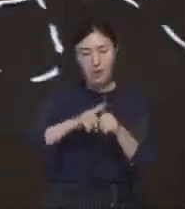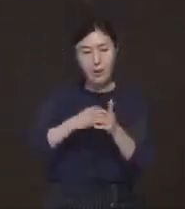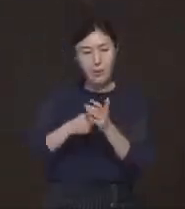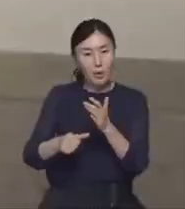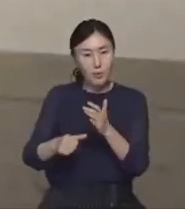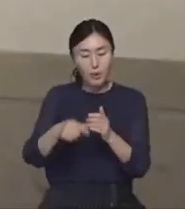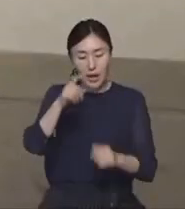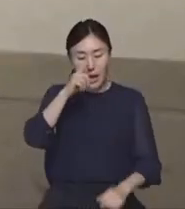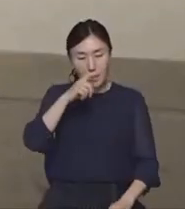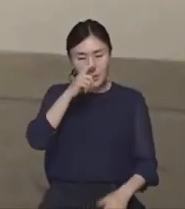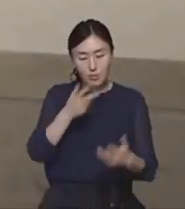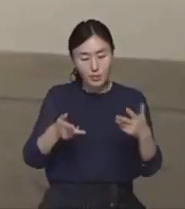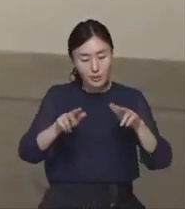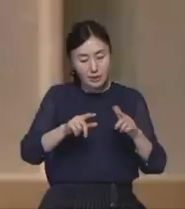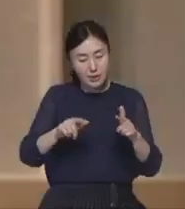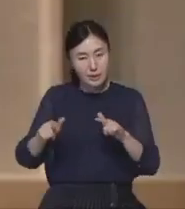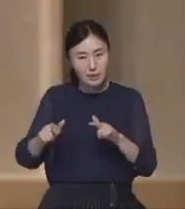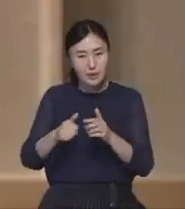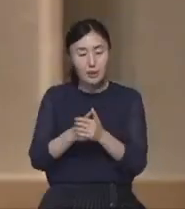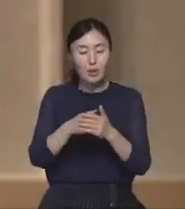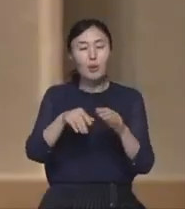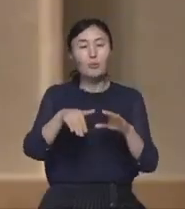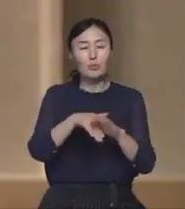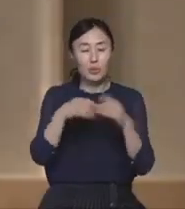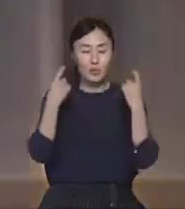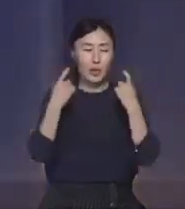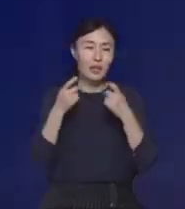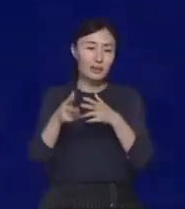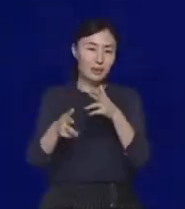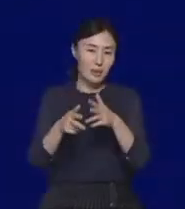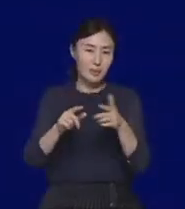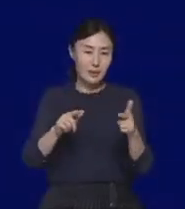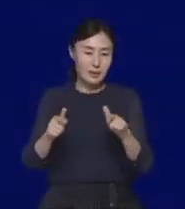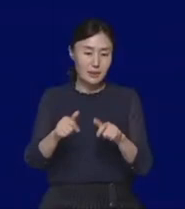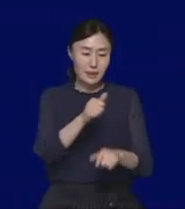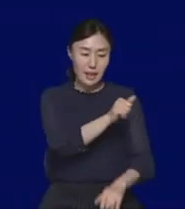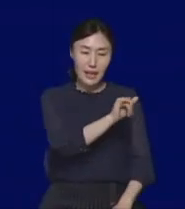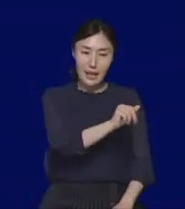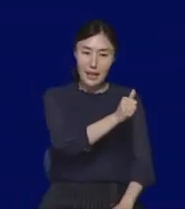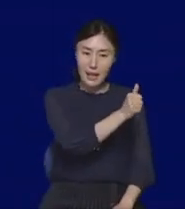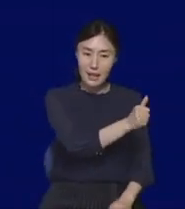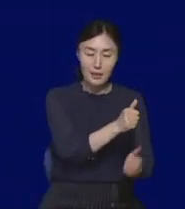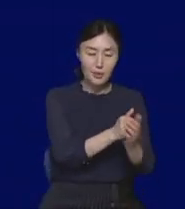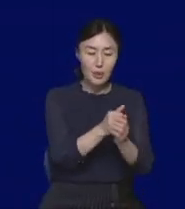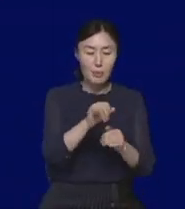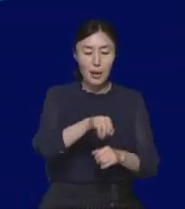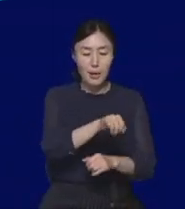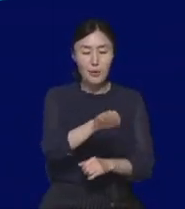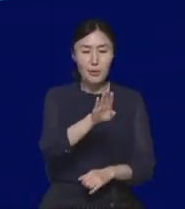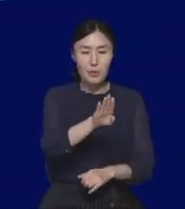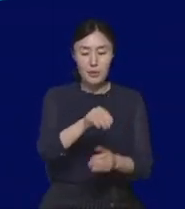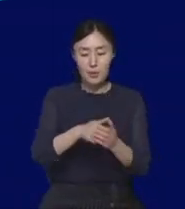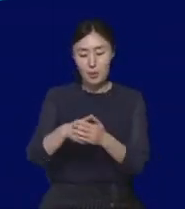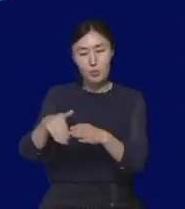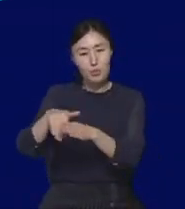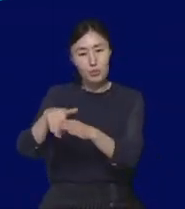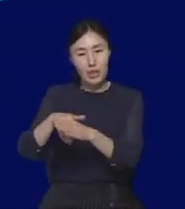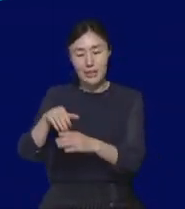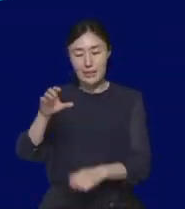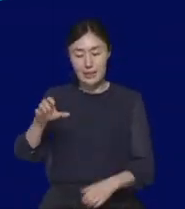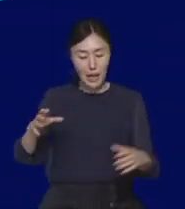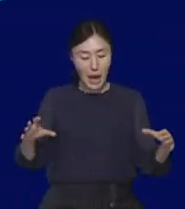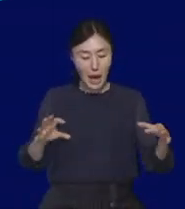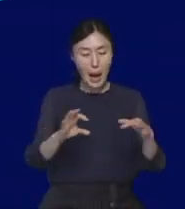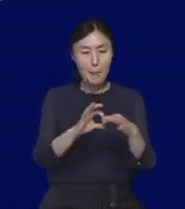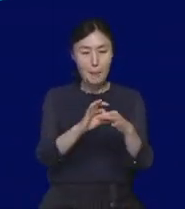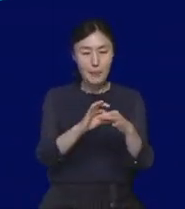아시아 문화전당 등을 통한 문화 관광 산업. AI의 A, 바이오의 B, 컬처의 C를 합한